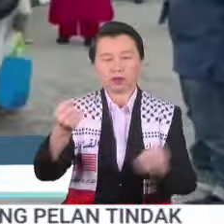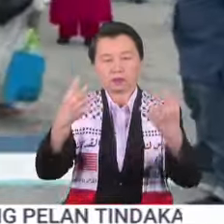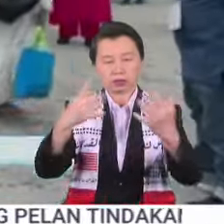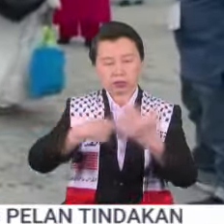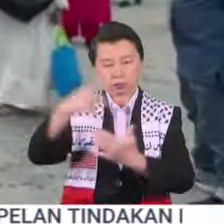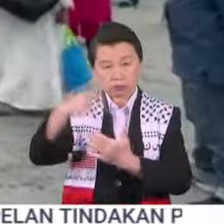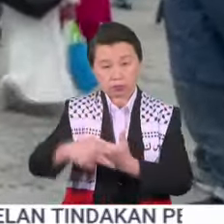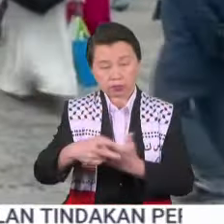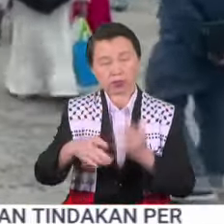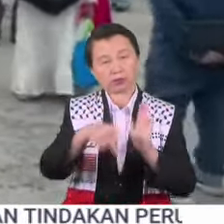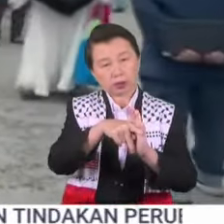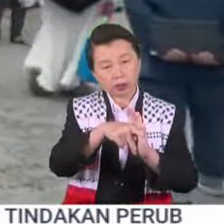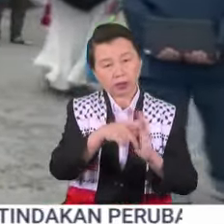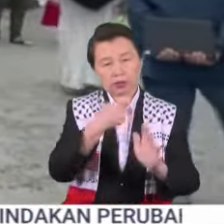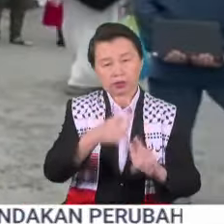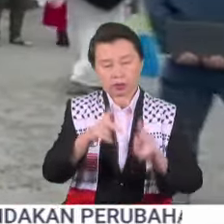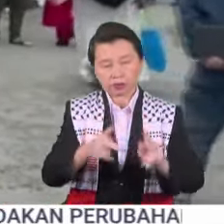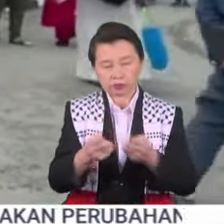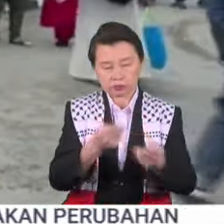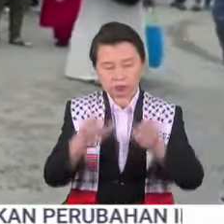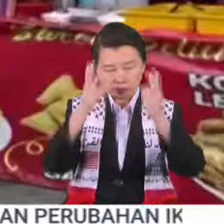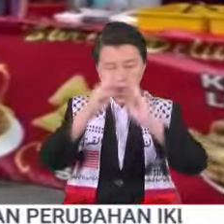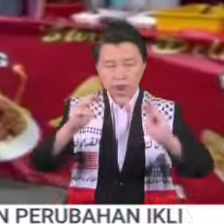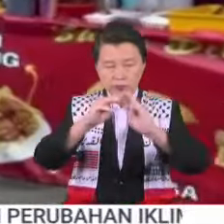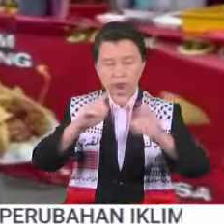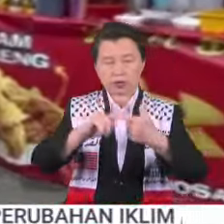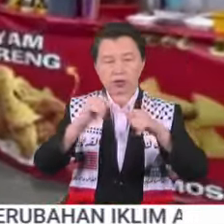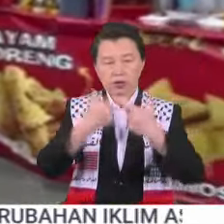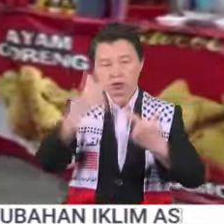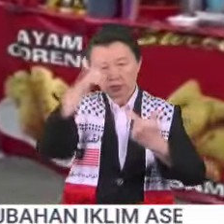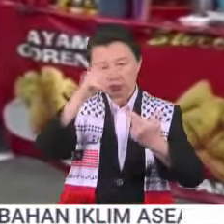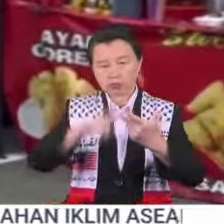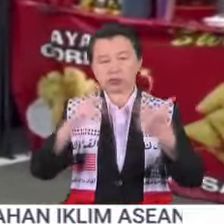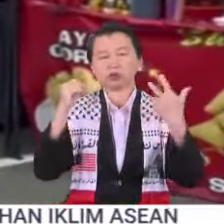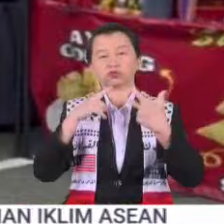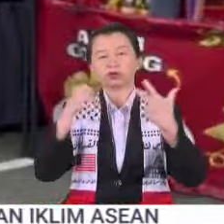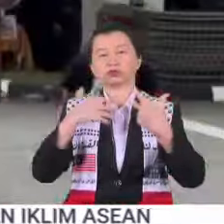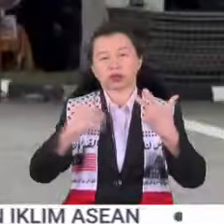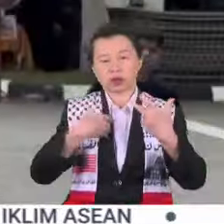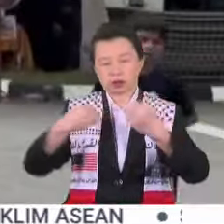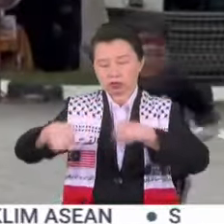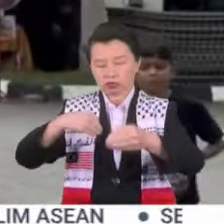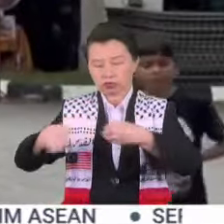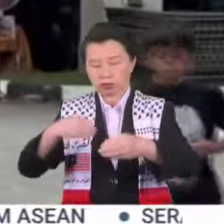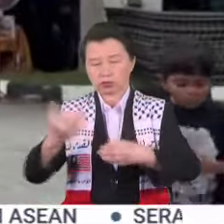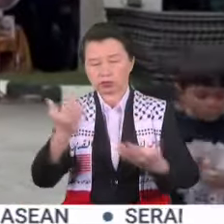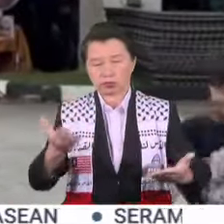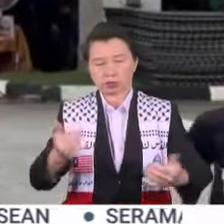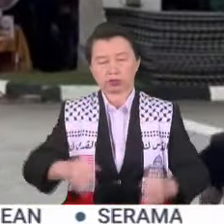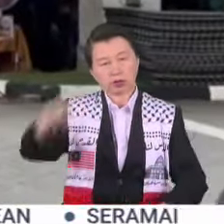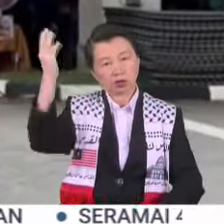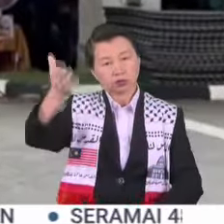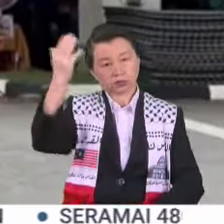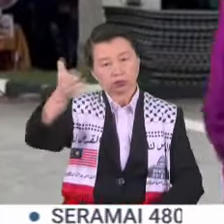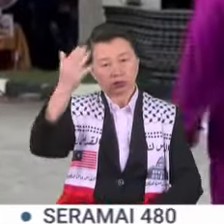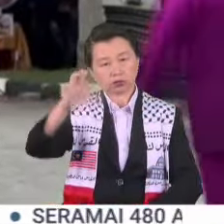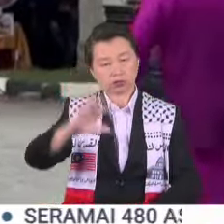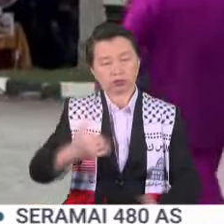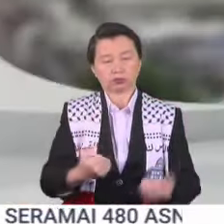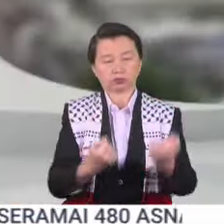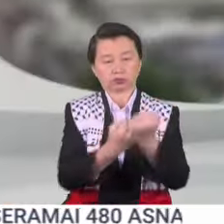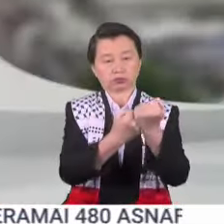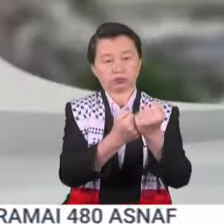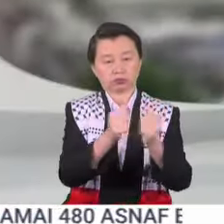pengunjung, antaranya pameran daripada pihak pengurusan masjid, agensi kerajaan dan swasta, jualan produk serta ceramah solidariti.